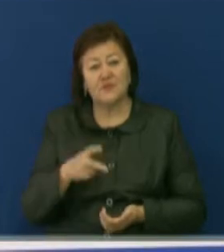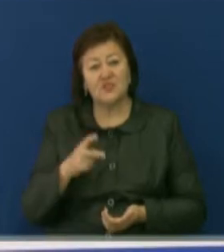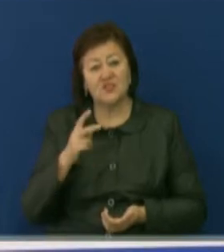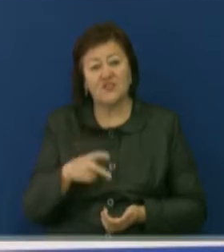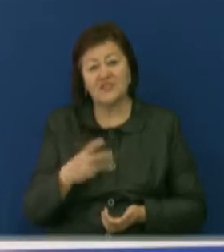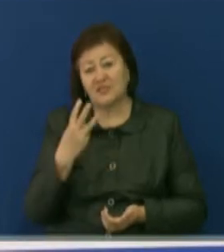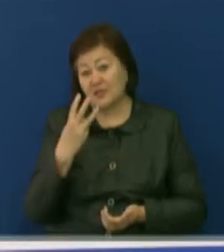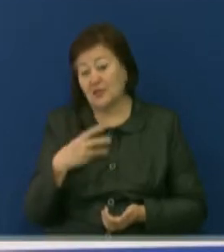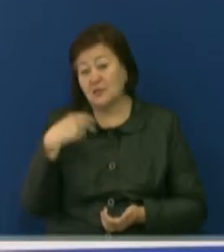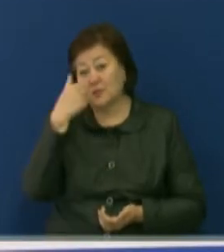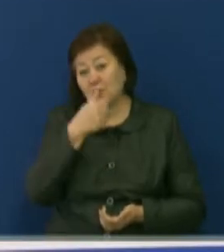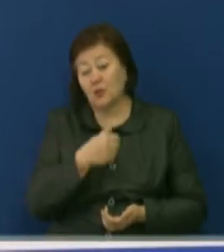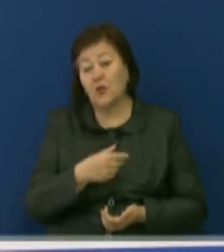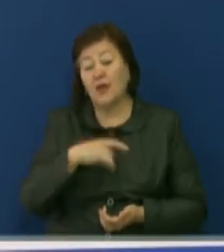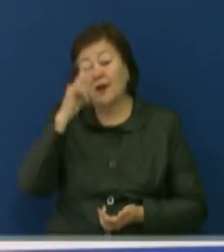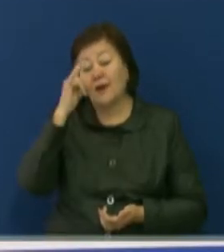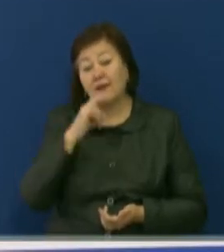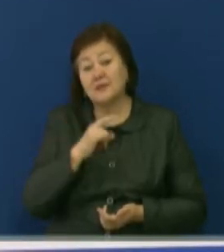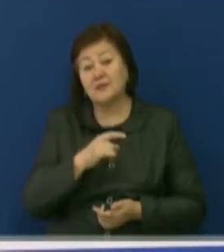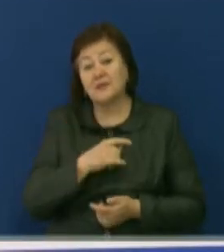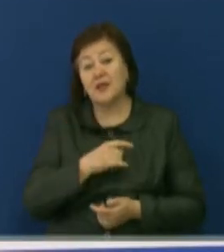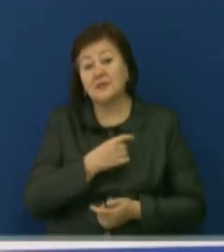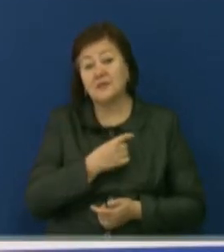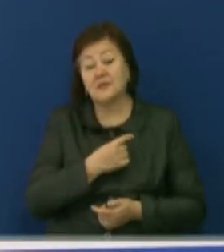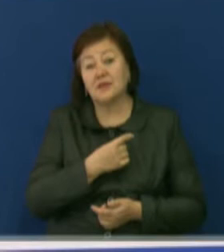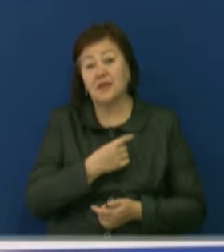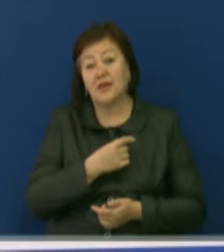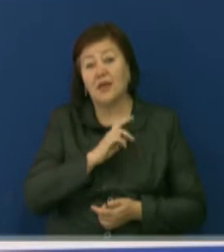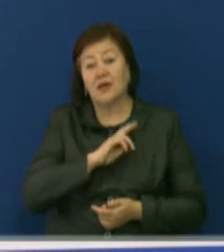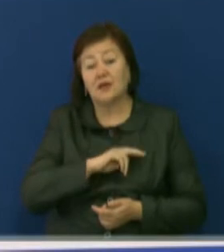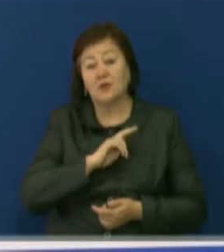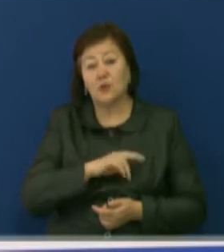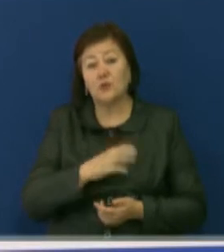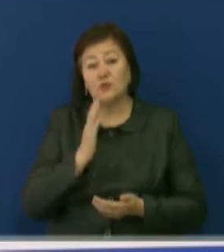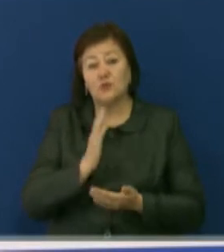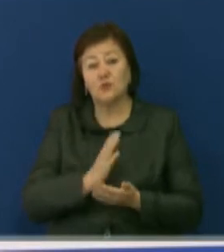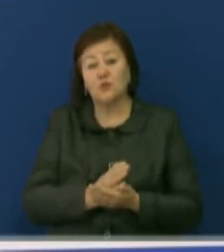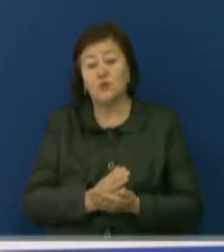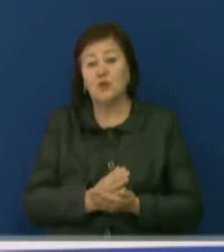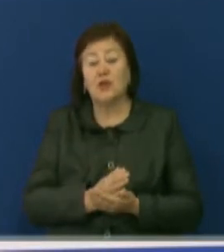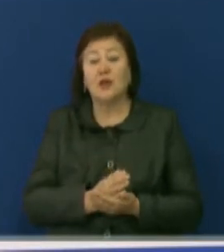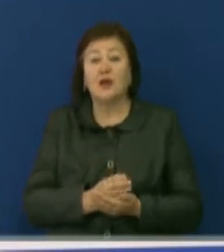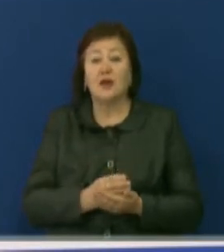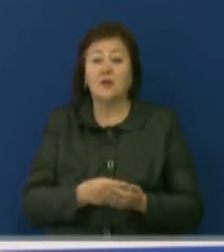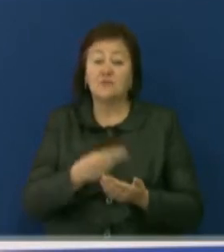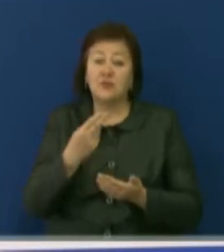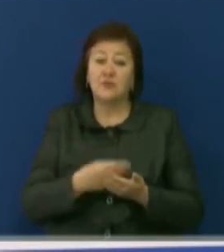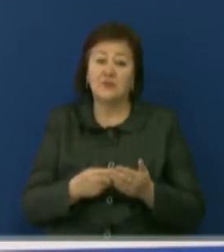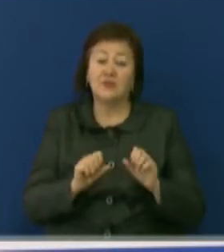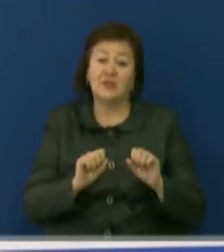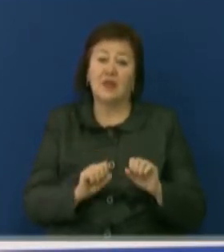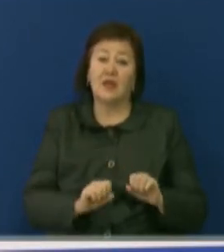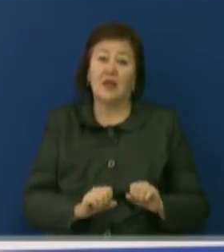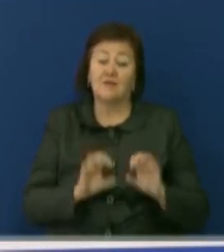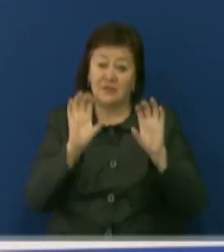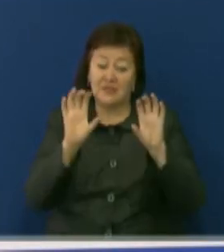2023 жылдан бастап Қазақстанда медицина қызметкерлерін қаржылық және құқықтық қорғау жүйесі енгізіледі. Бұл туралы медицина қызметкерлерімен